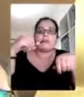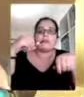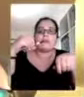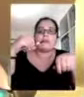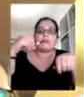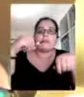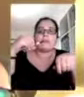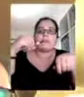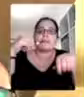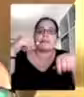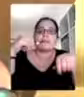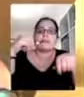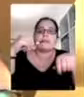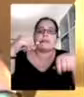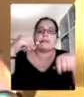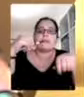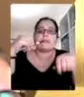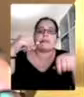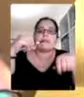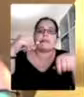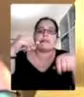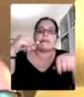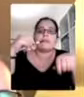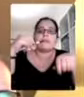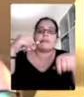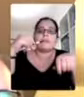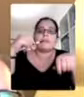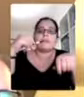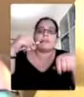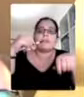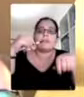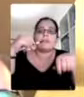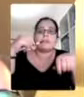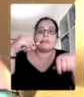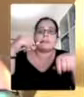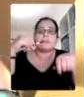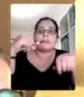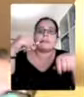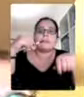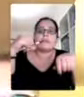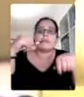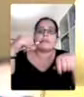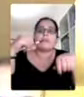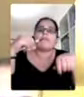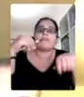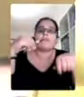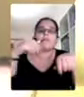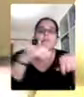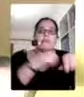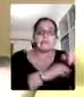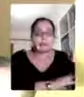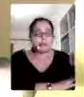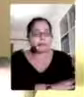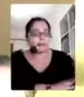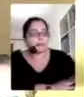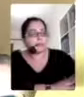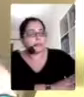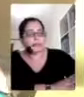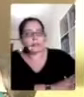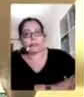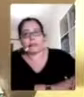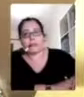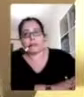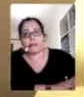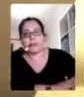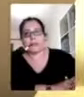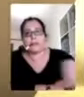özelliği falan diye bunların içinde tütün kurur. Ben bunları genel olarak böyle haftalık içeceğim kadar falan şeyi açıp koyarım şeyin içine. Eğer kuru